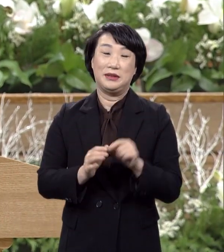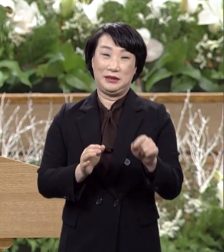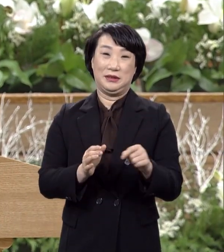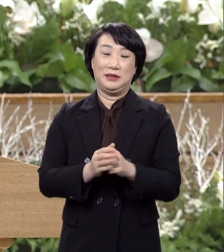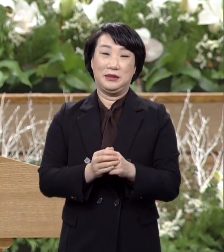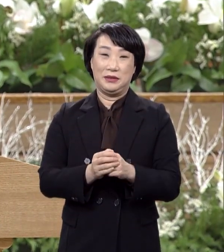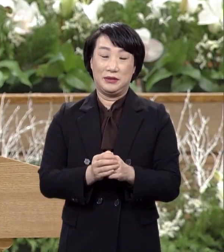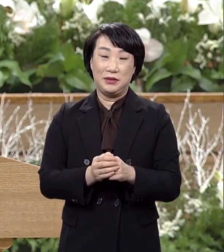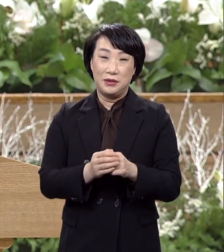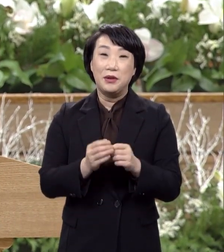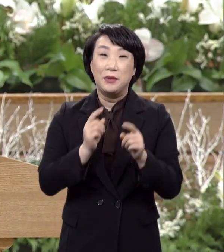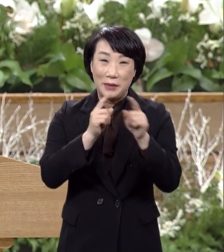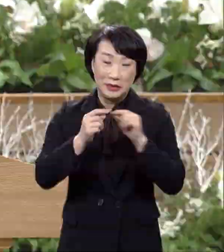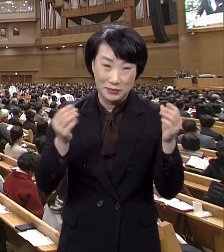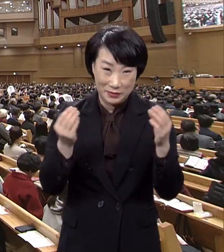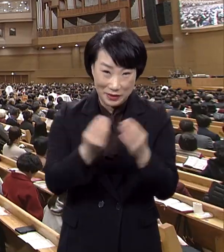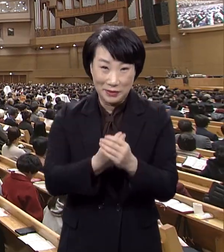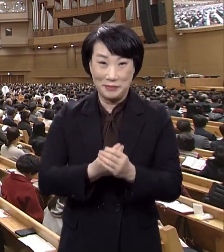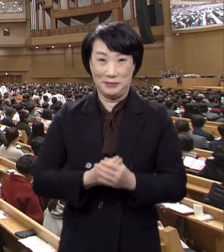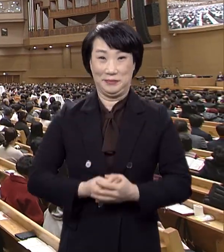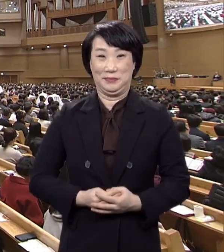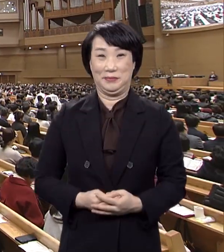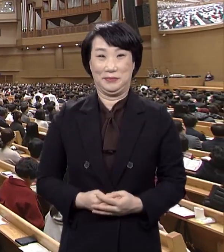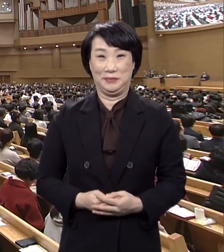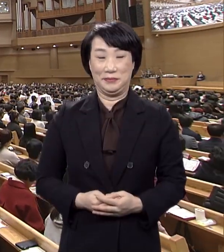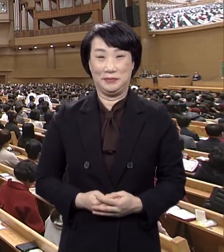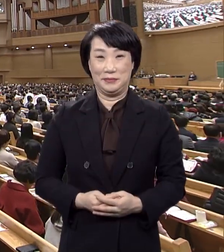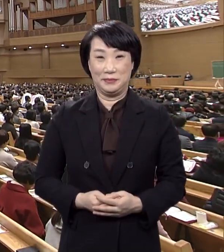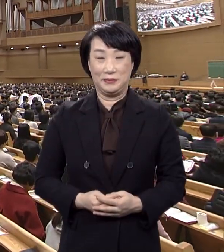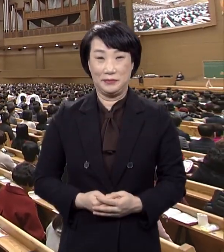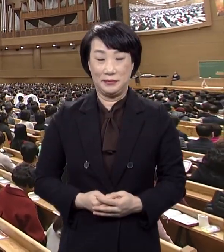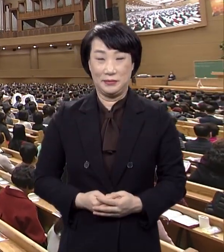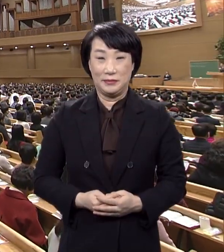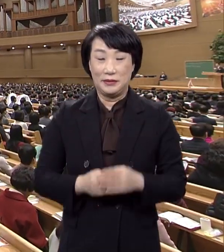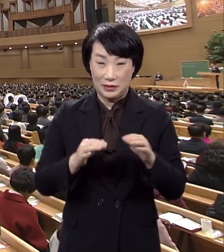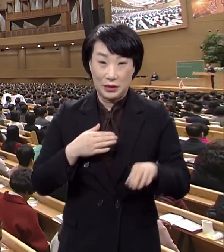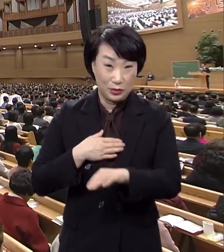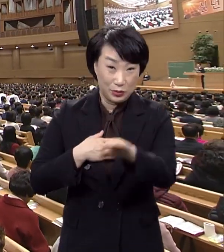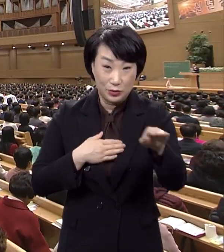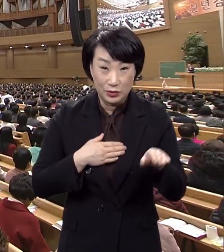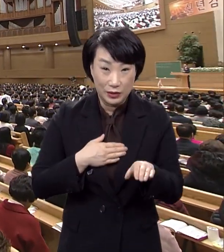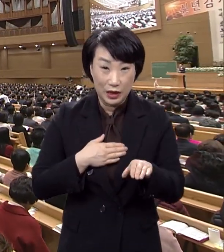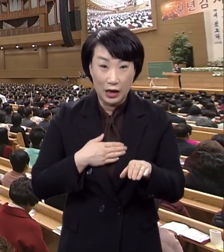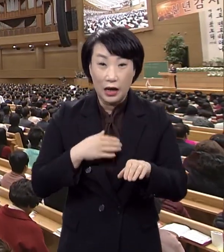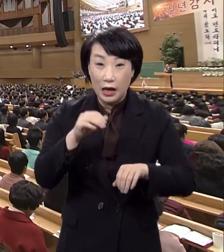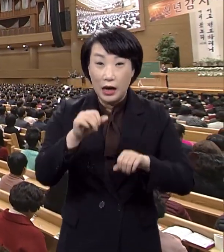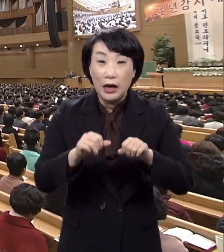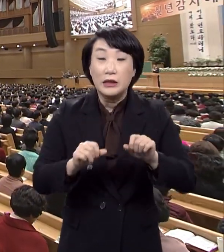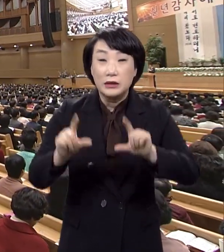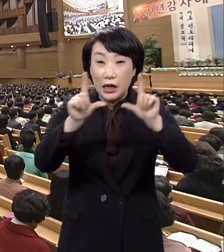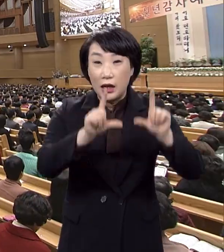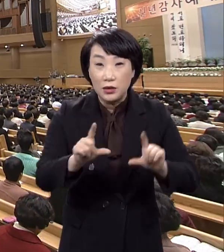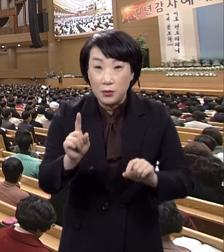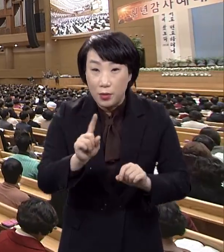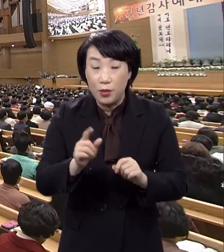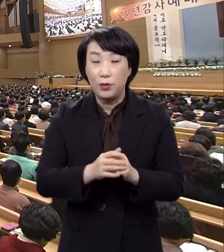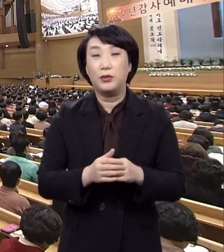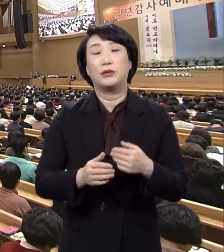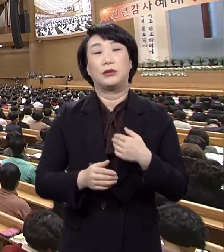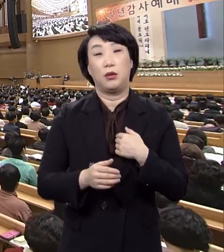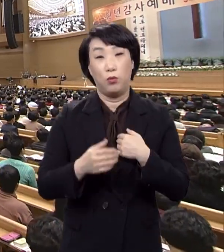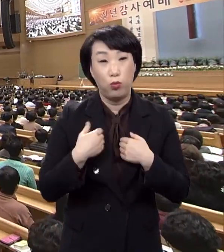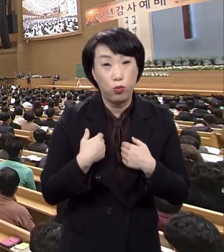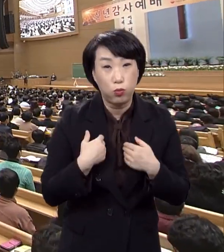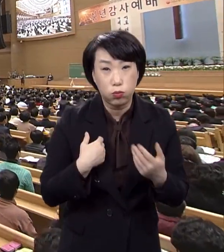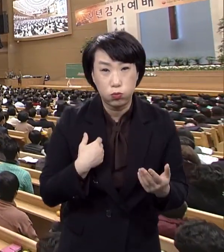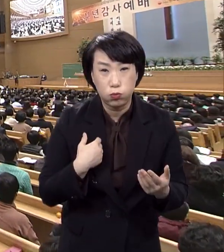완벽한 말씀이십니다. 그러므로 우리가 어떻게 살아야 될 것인가를